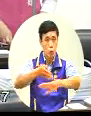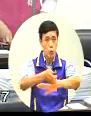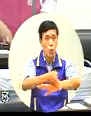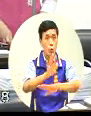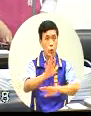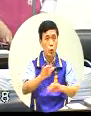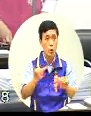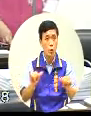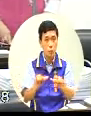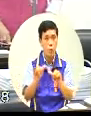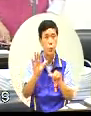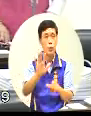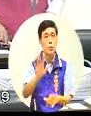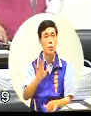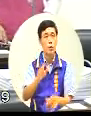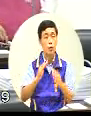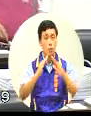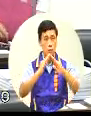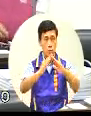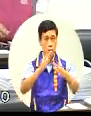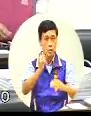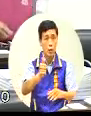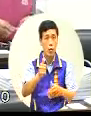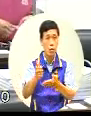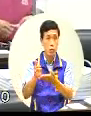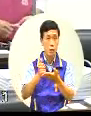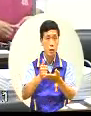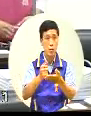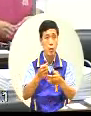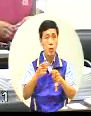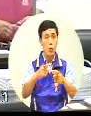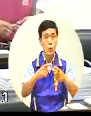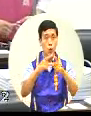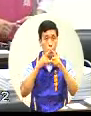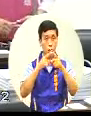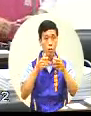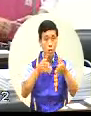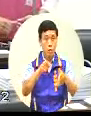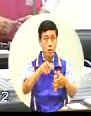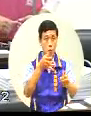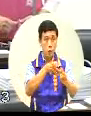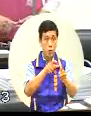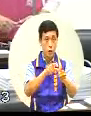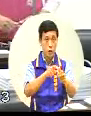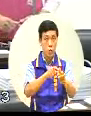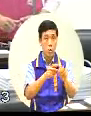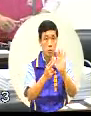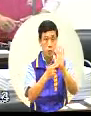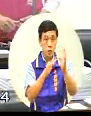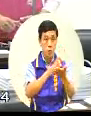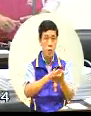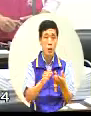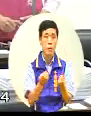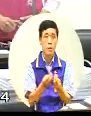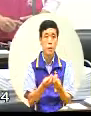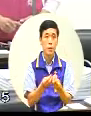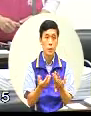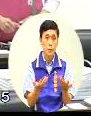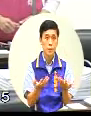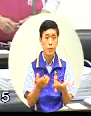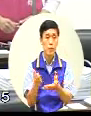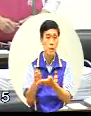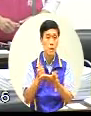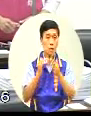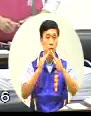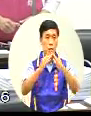希望说市长可不可以请你答复一下哦，针对这个问题哦，看要怎么去解决。 市长